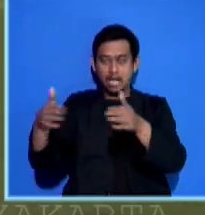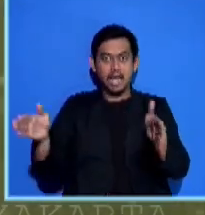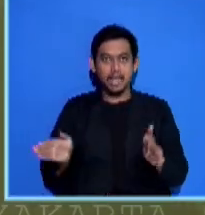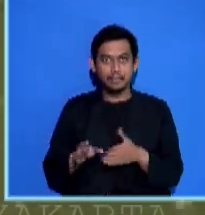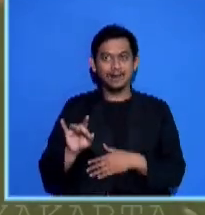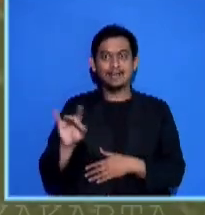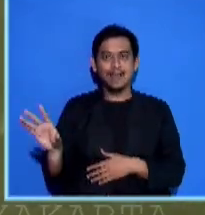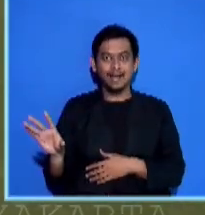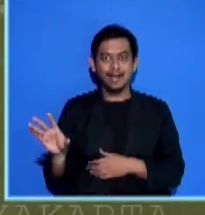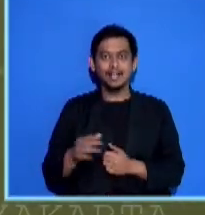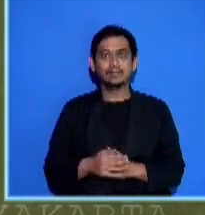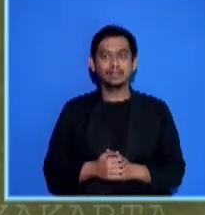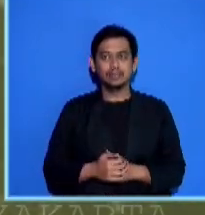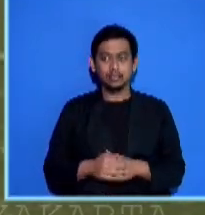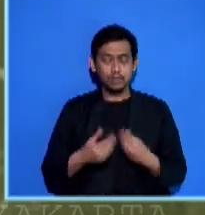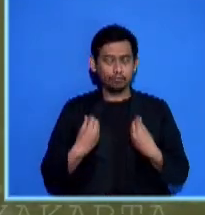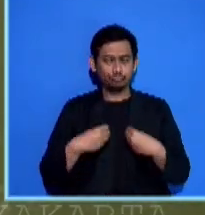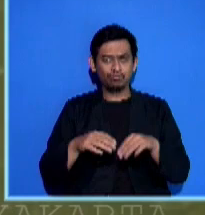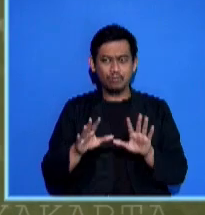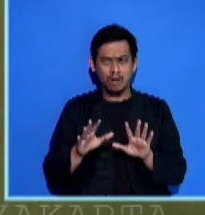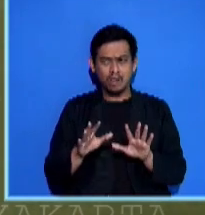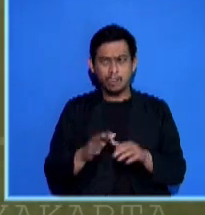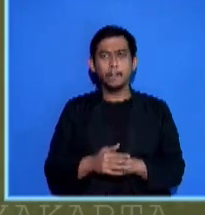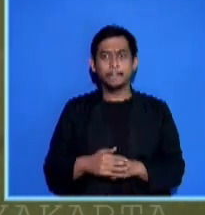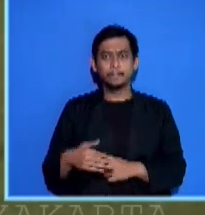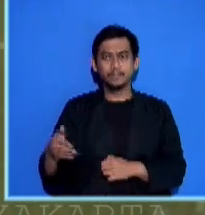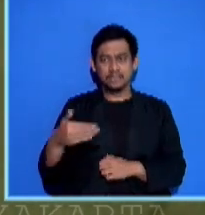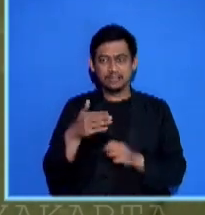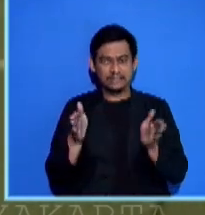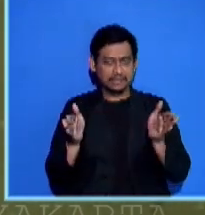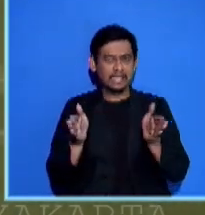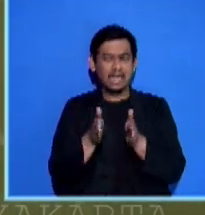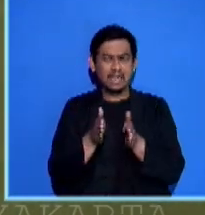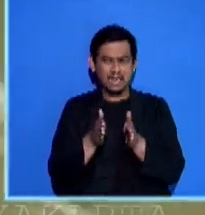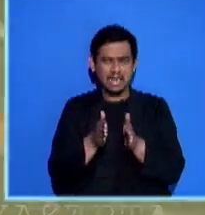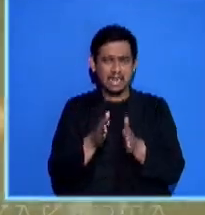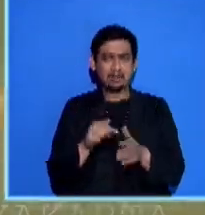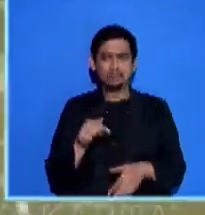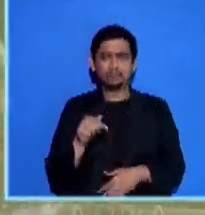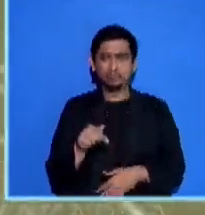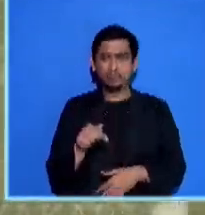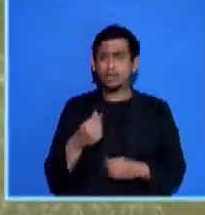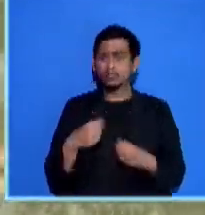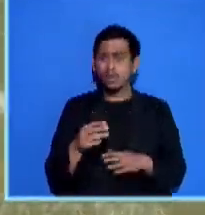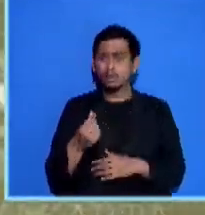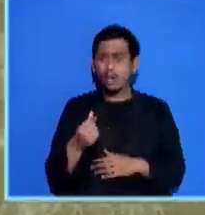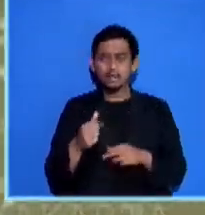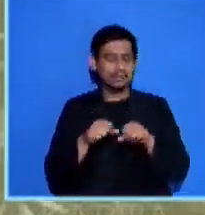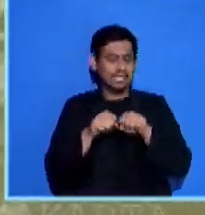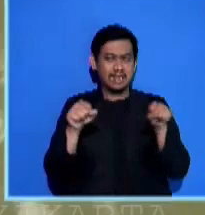Ind us Ulil S lumantar